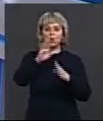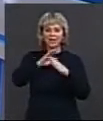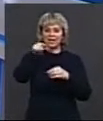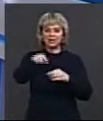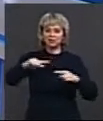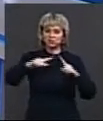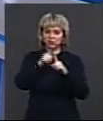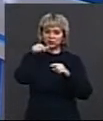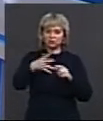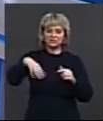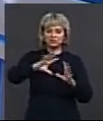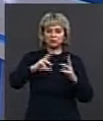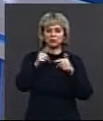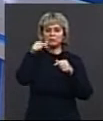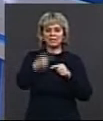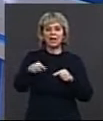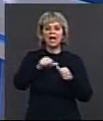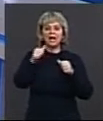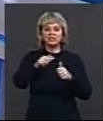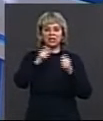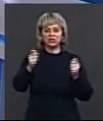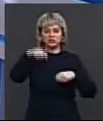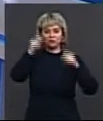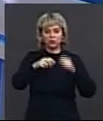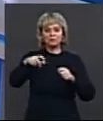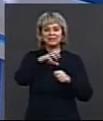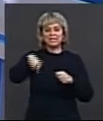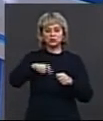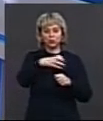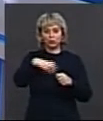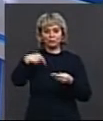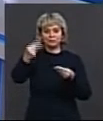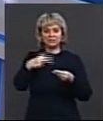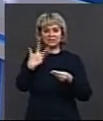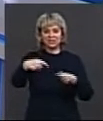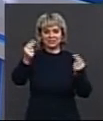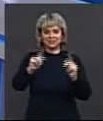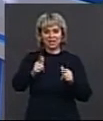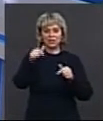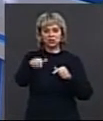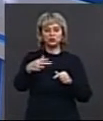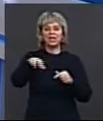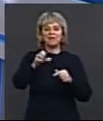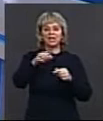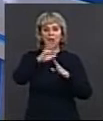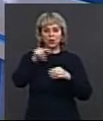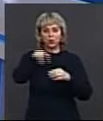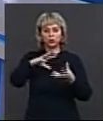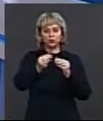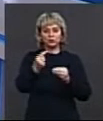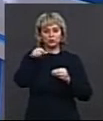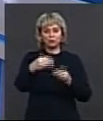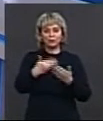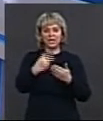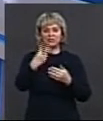экологичным технологиям со всего мира. В день открытия форума донской губернатор подписал сразу 3 соглашения в сфере экологии на общую сумму